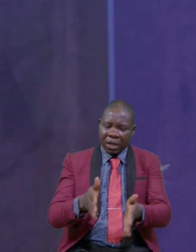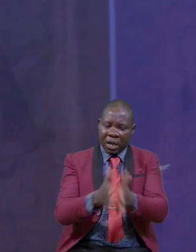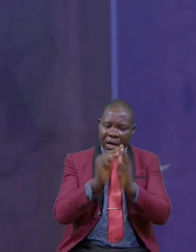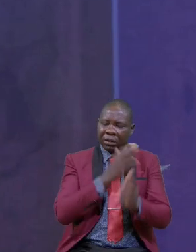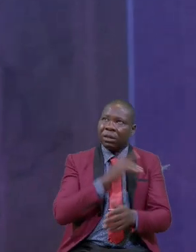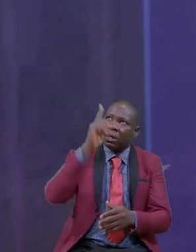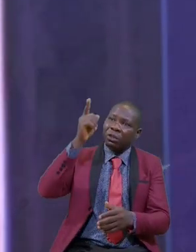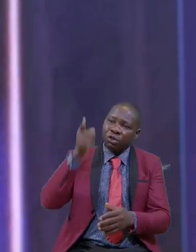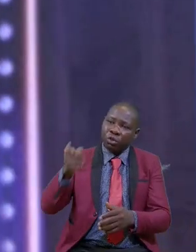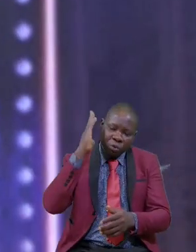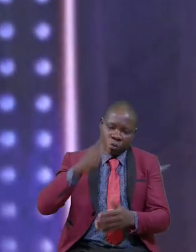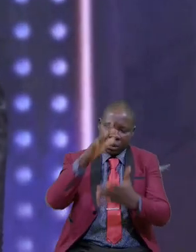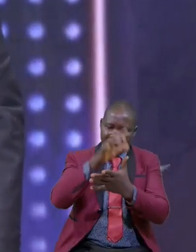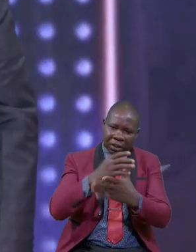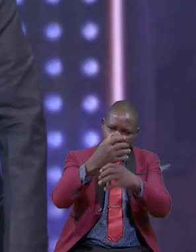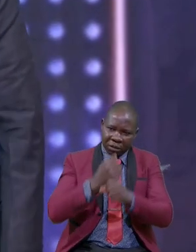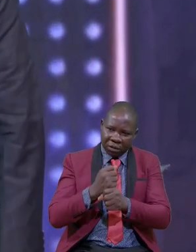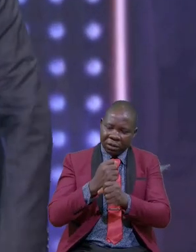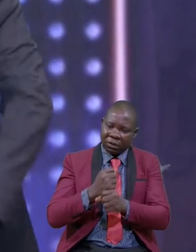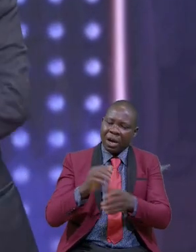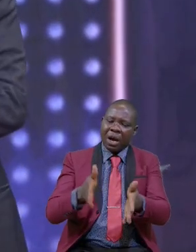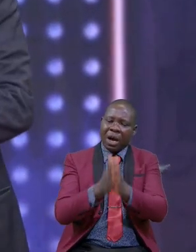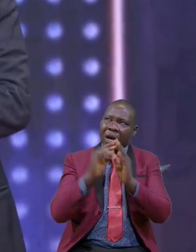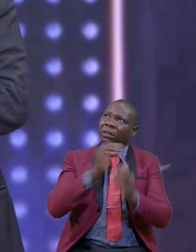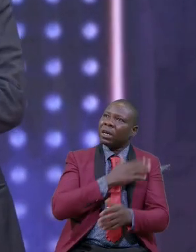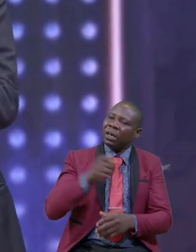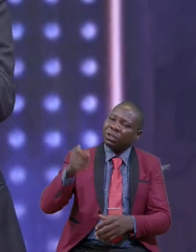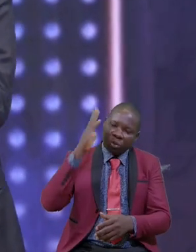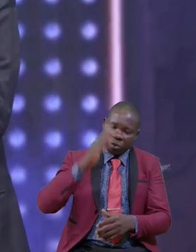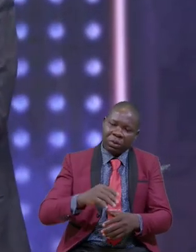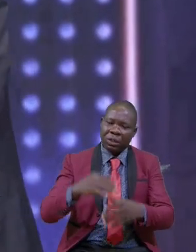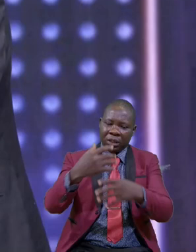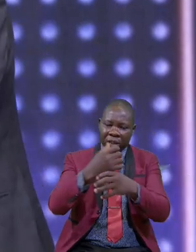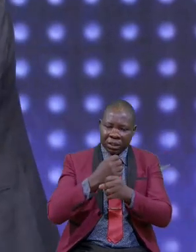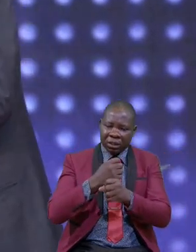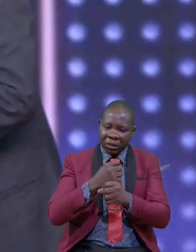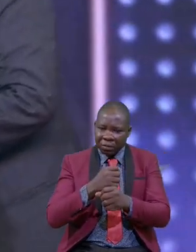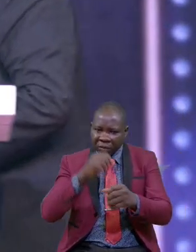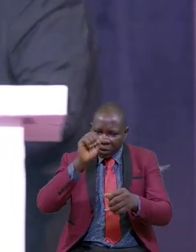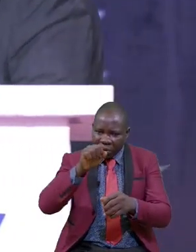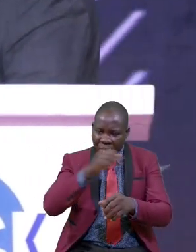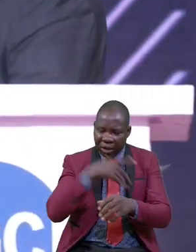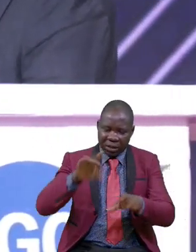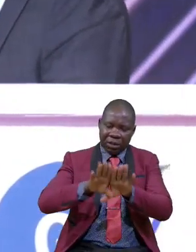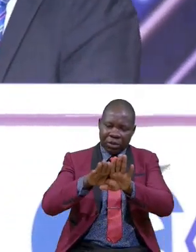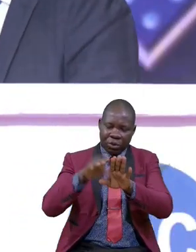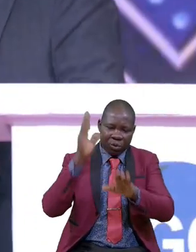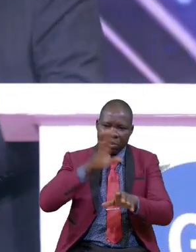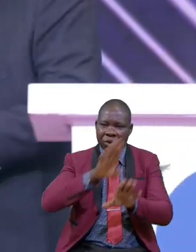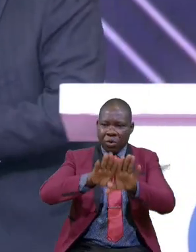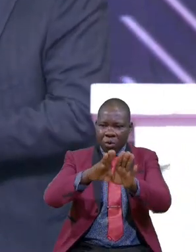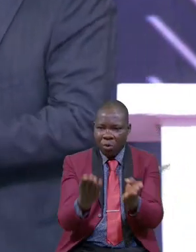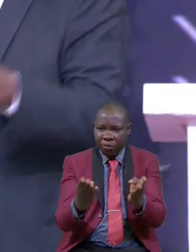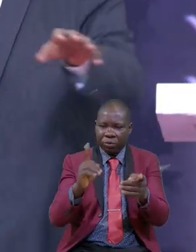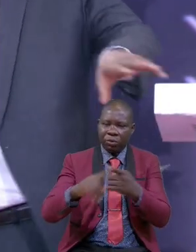vous trouverez, frappez et la porte vous sera ouverte. Alors donc, nous venons demandant, je